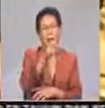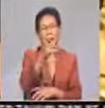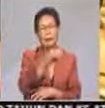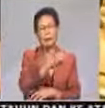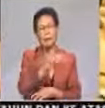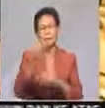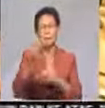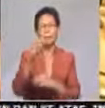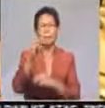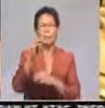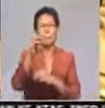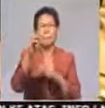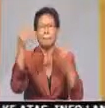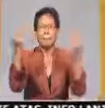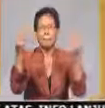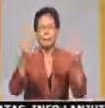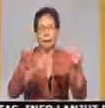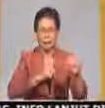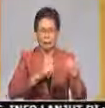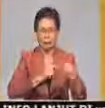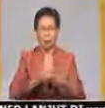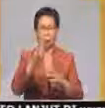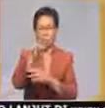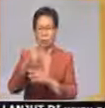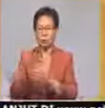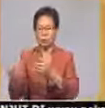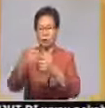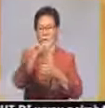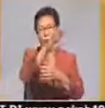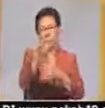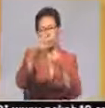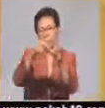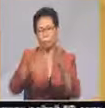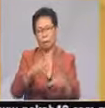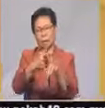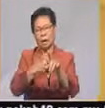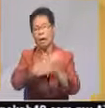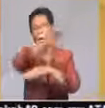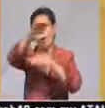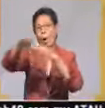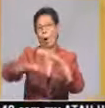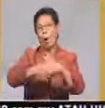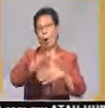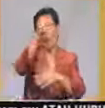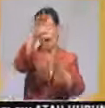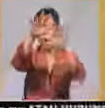Agama Islam Wilayah Persekutuan itu disertai 500 peserta dari seluruh Asia Tenggara.